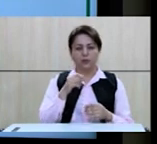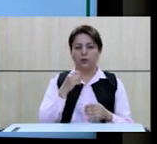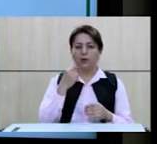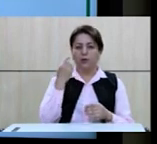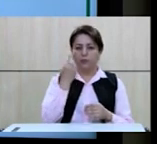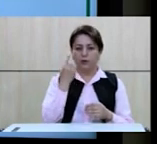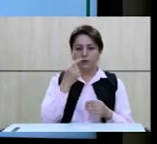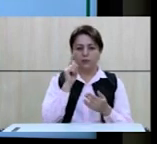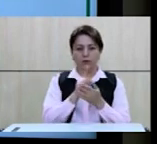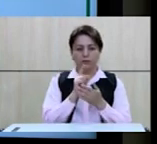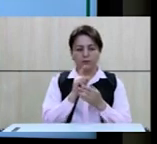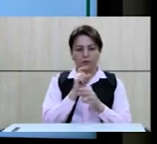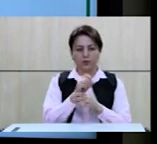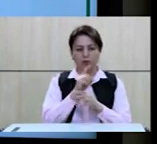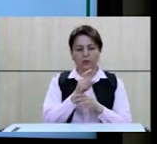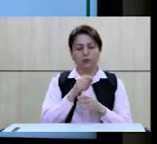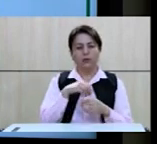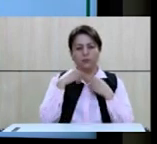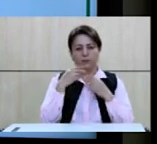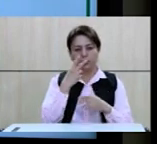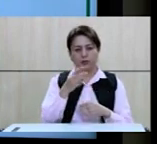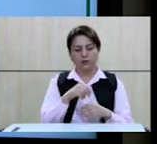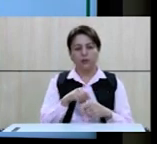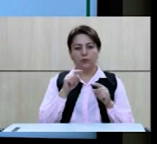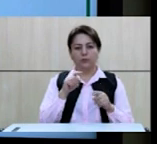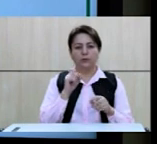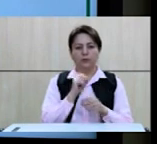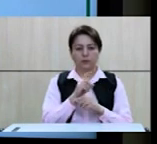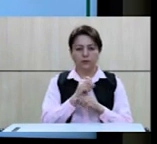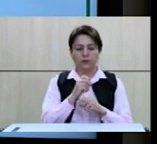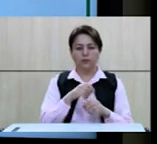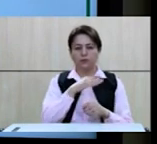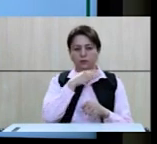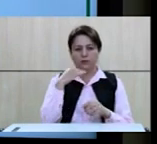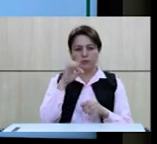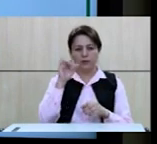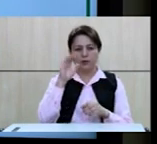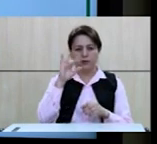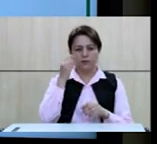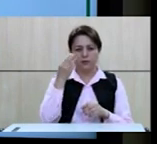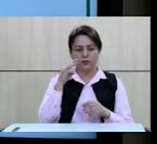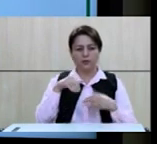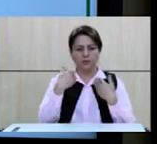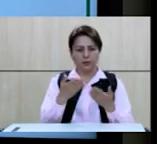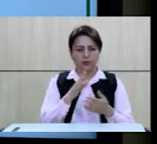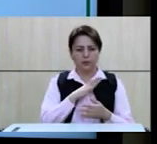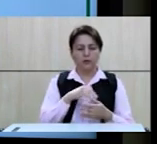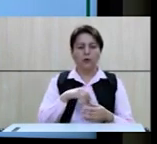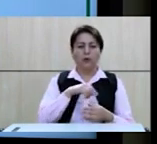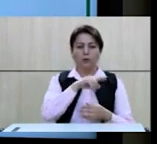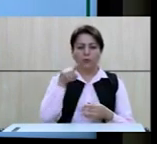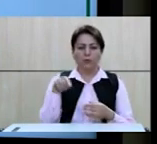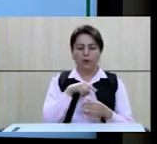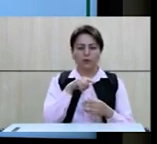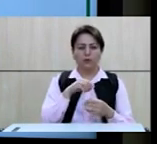e'tiboringizni qarating. Ushbu topshiriqda bizga bir qancha ravishlar berilgan. Biz ularni tarkibiy